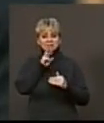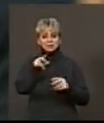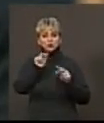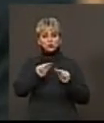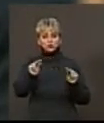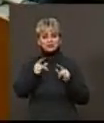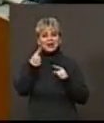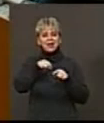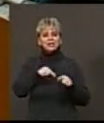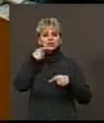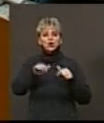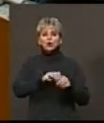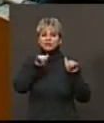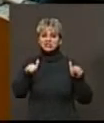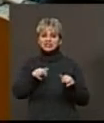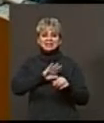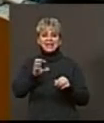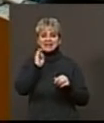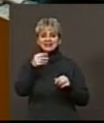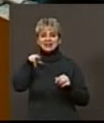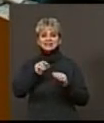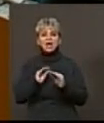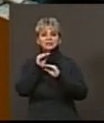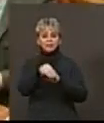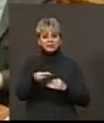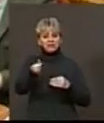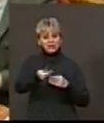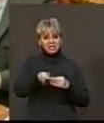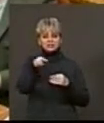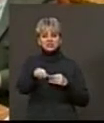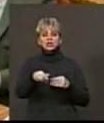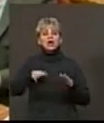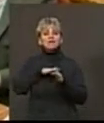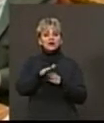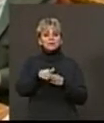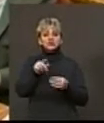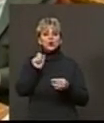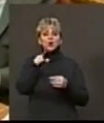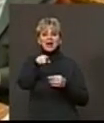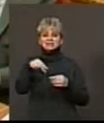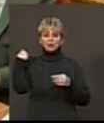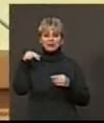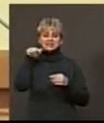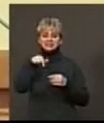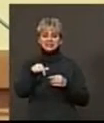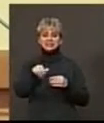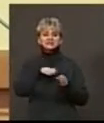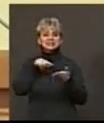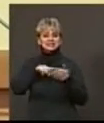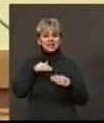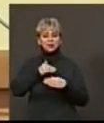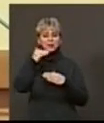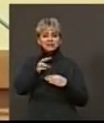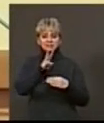учителям. Этот рост зарплат не индексация, а дополнительное финансирование. На выполнение указов президента в целях